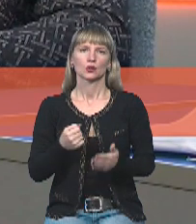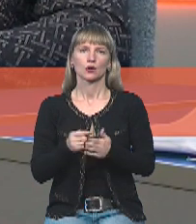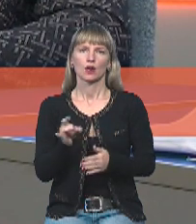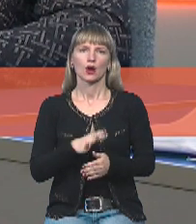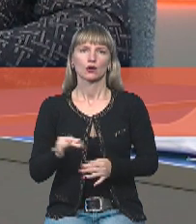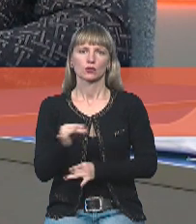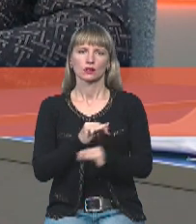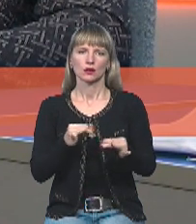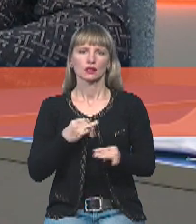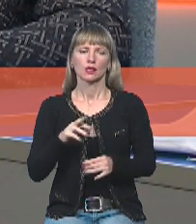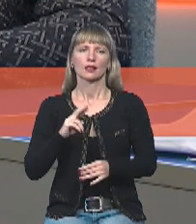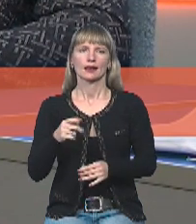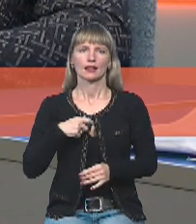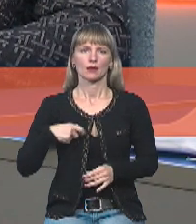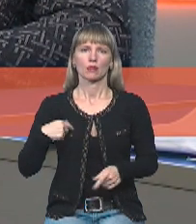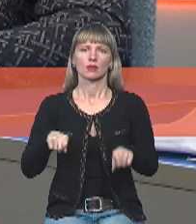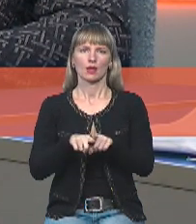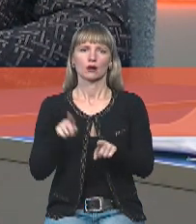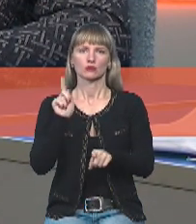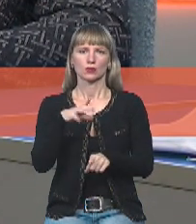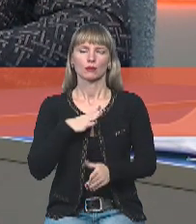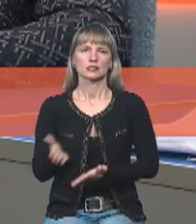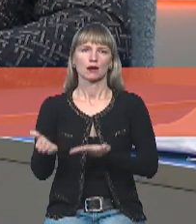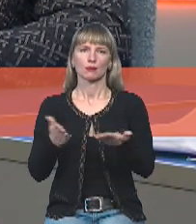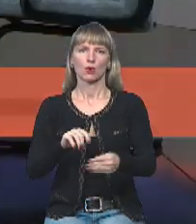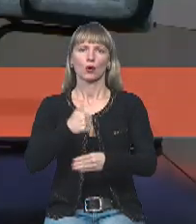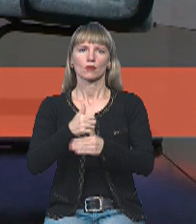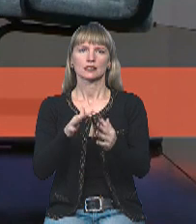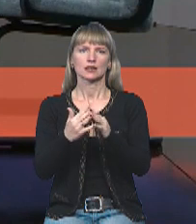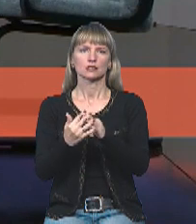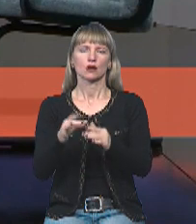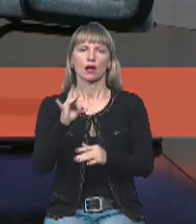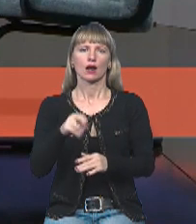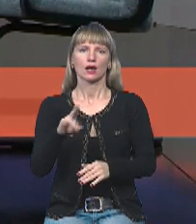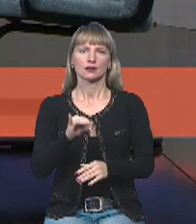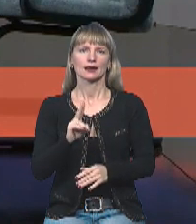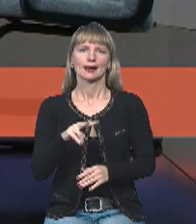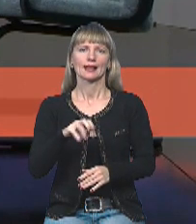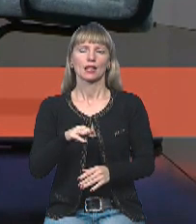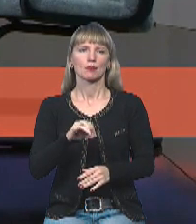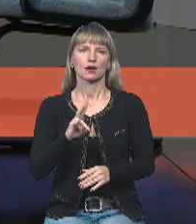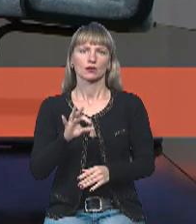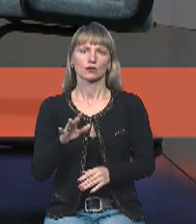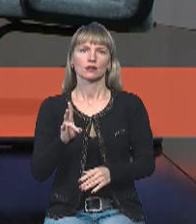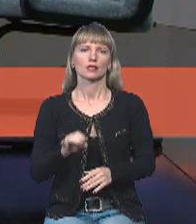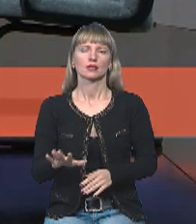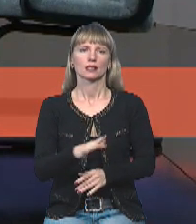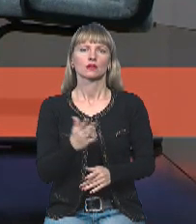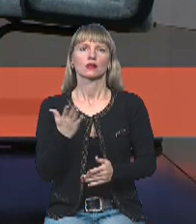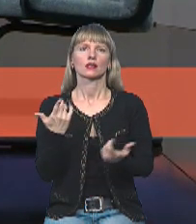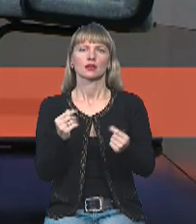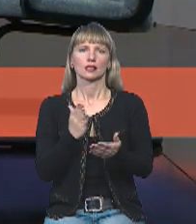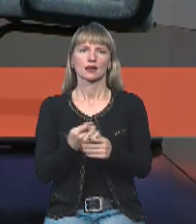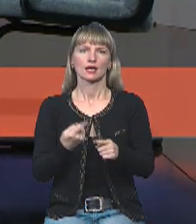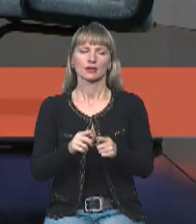я як депутат була запрошена, також там були запрошені голова сільської ради Клименко Павлівської, на території якого знаходиться цей кар'єр, і